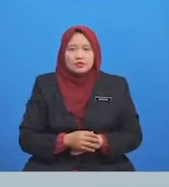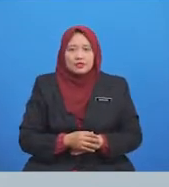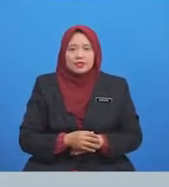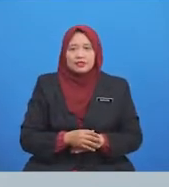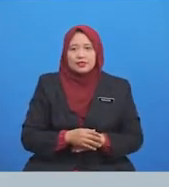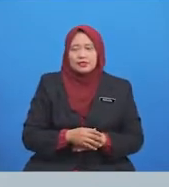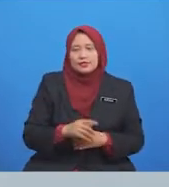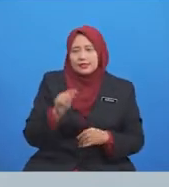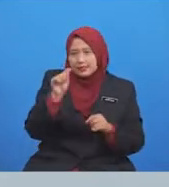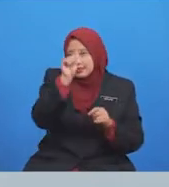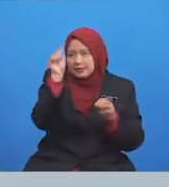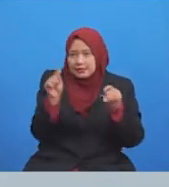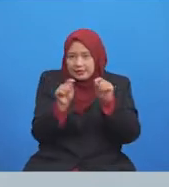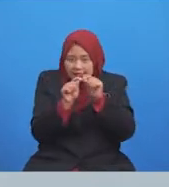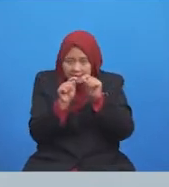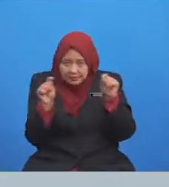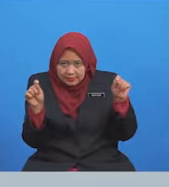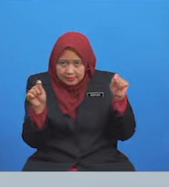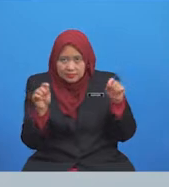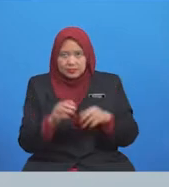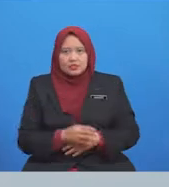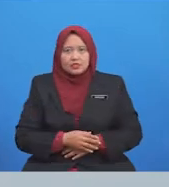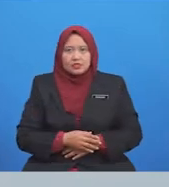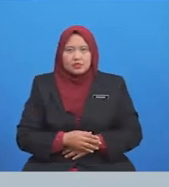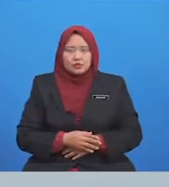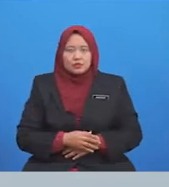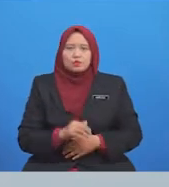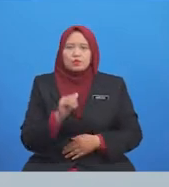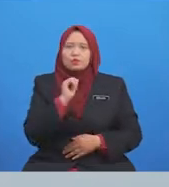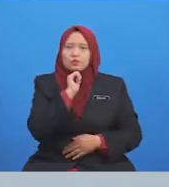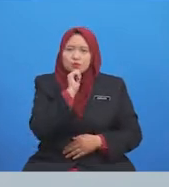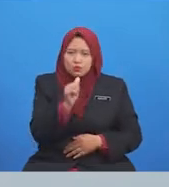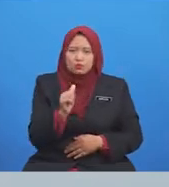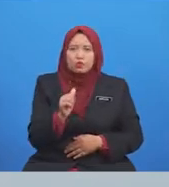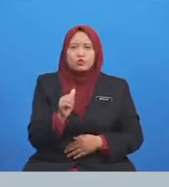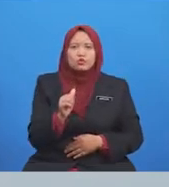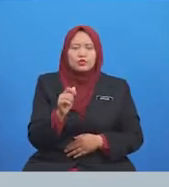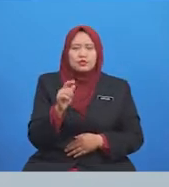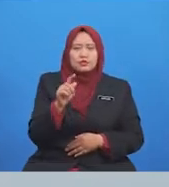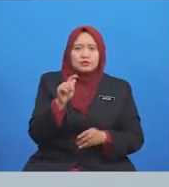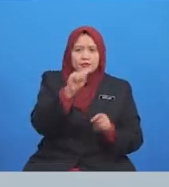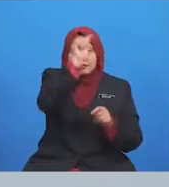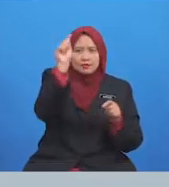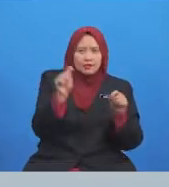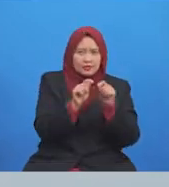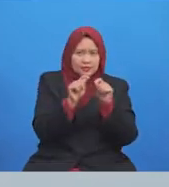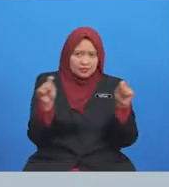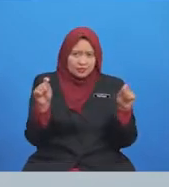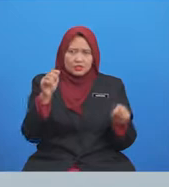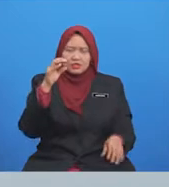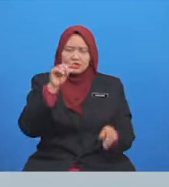tersebut. Manakala garis CD merupakan bukan tangen kepada